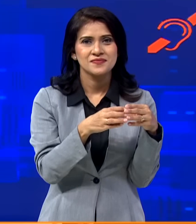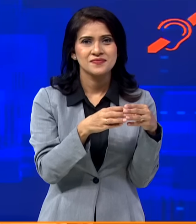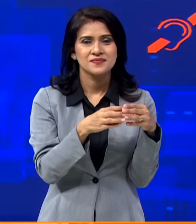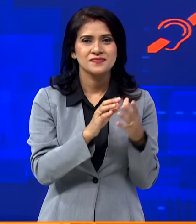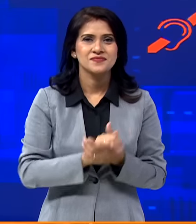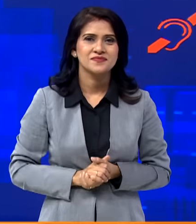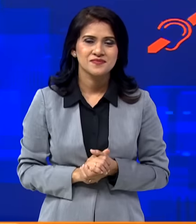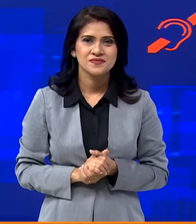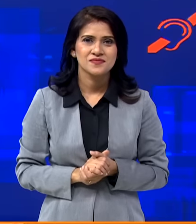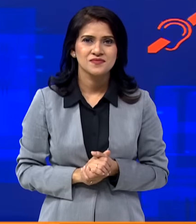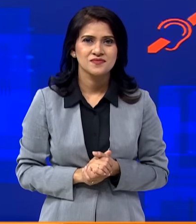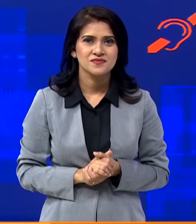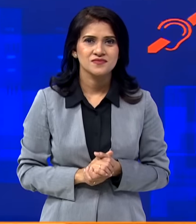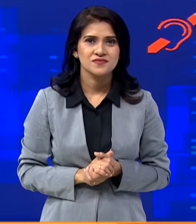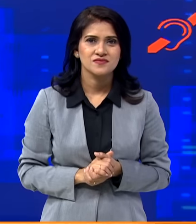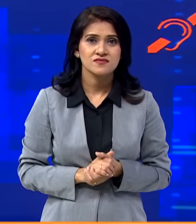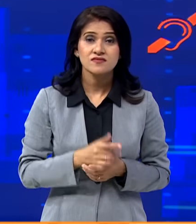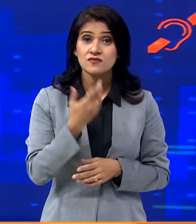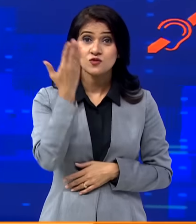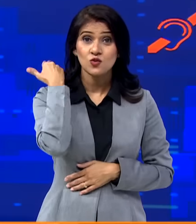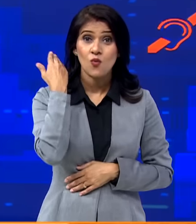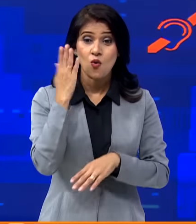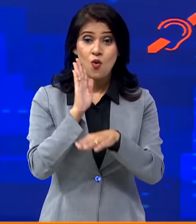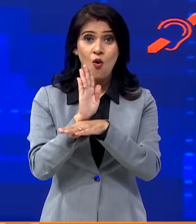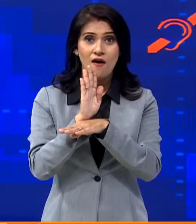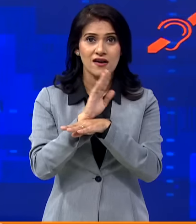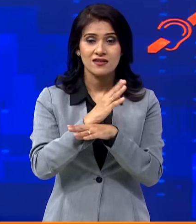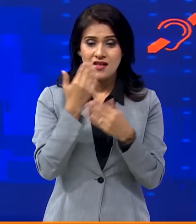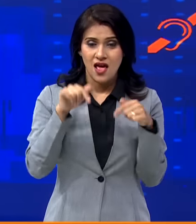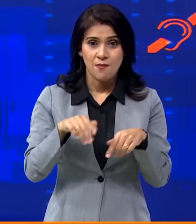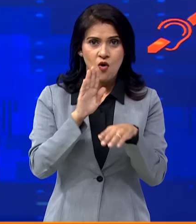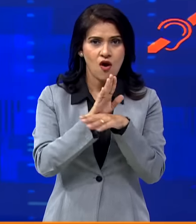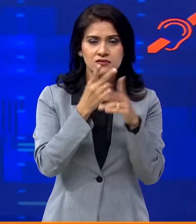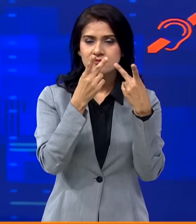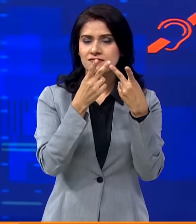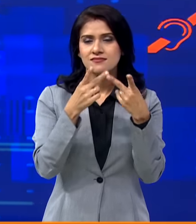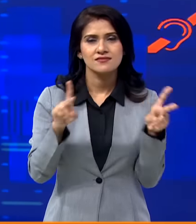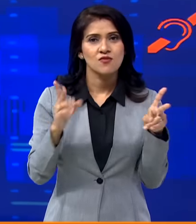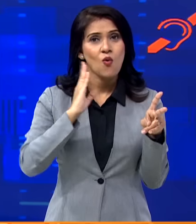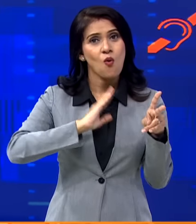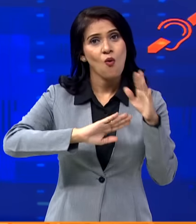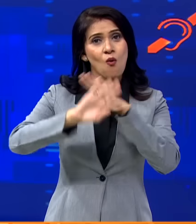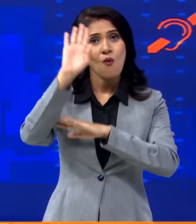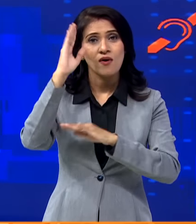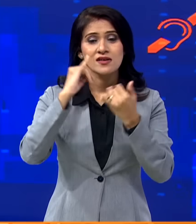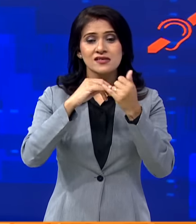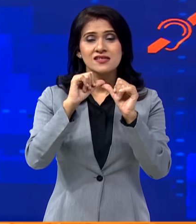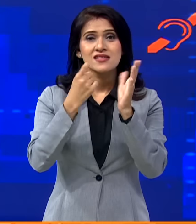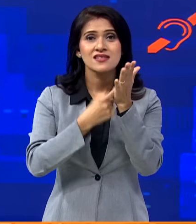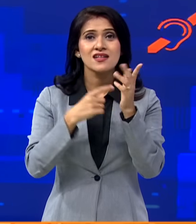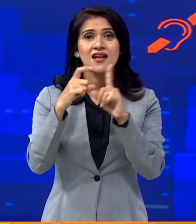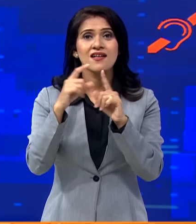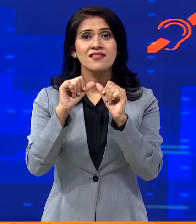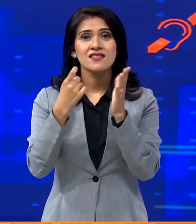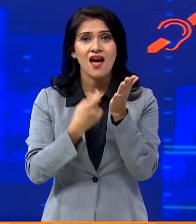है यह कांग्रेस वह कांग्रेस नहीं है जो सुभाष चंद्र बोस महात्मा गांधी सरदार पटेल पंडित